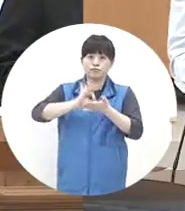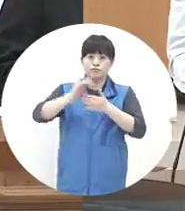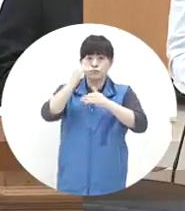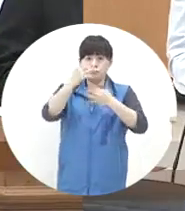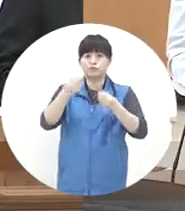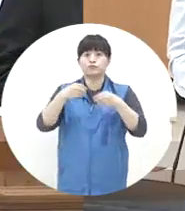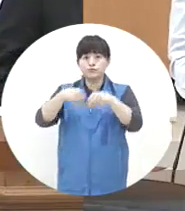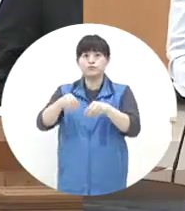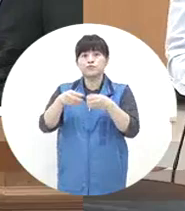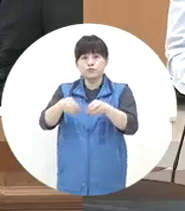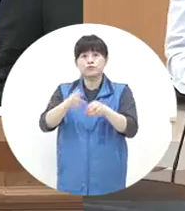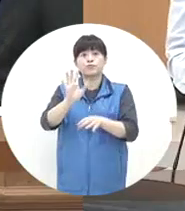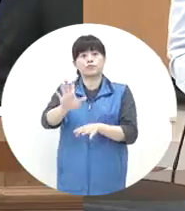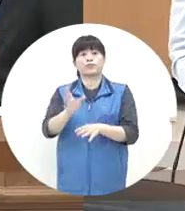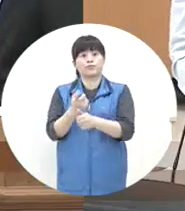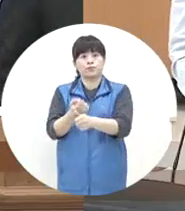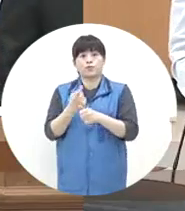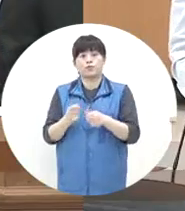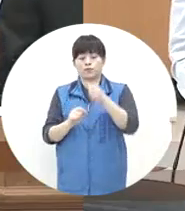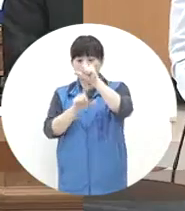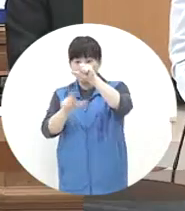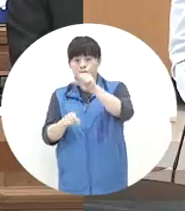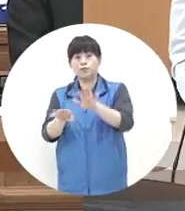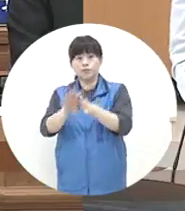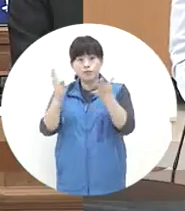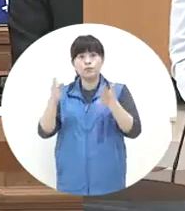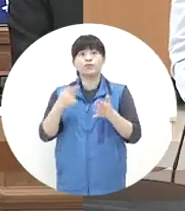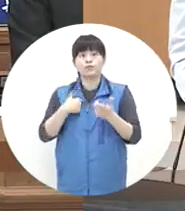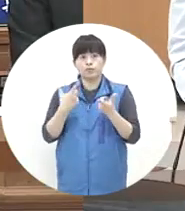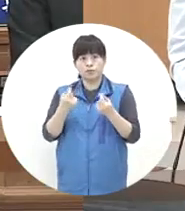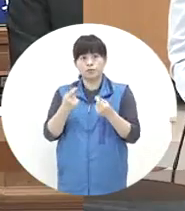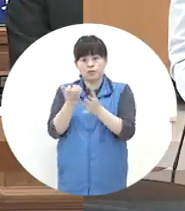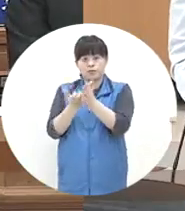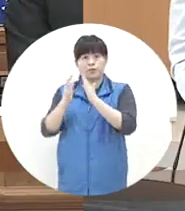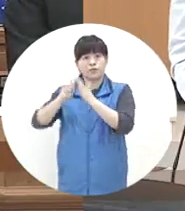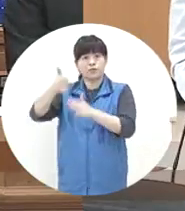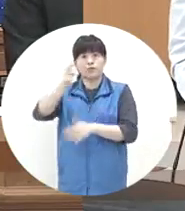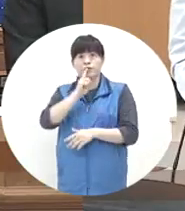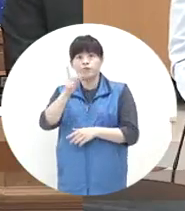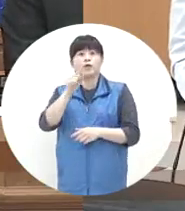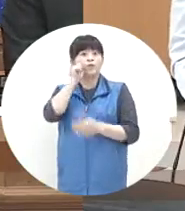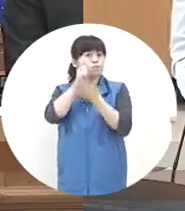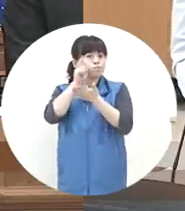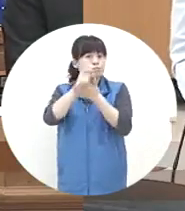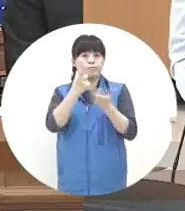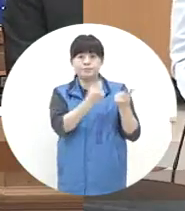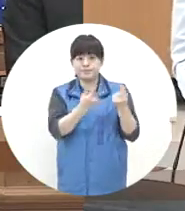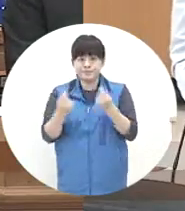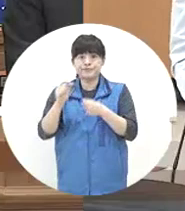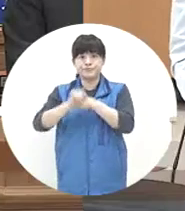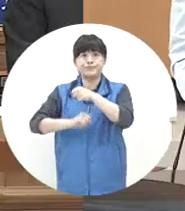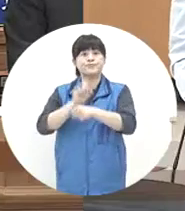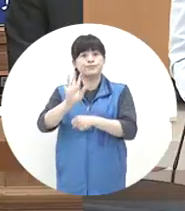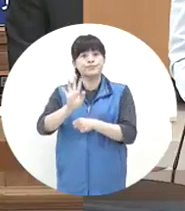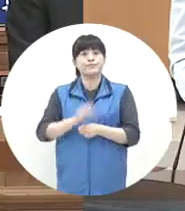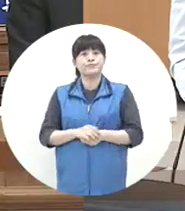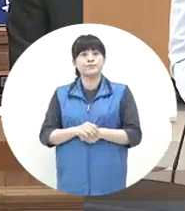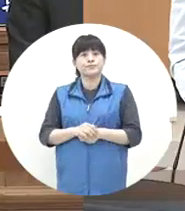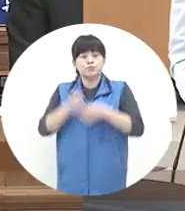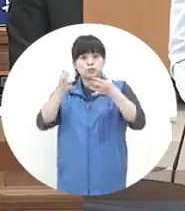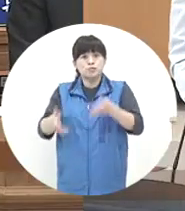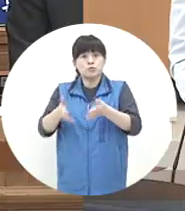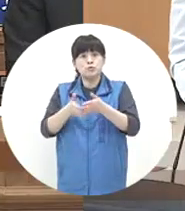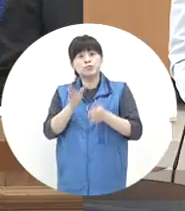鸡蛋这样子部分。那在五月开始，我们也会诚如刚刚市长所谈到的月月有活动。那在比较重要